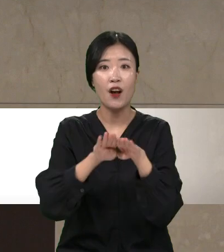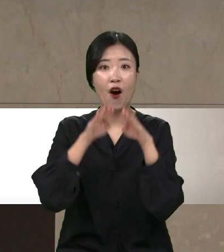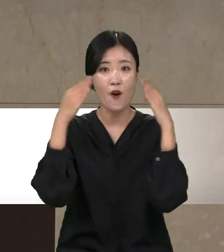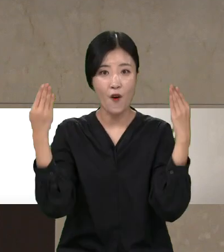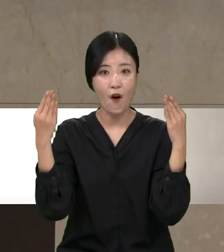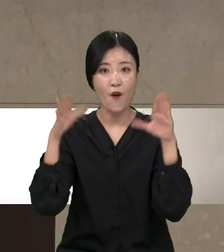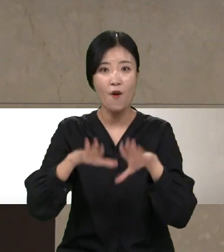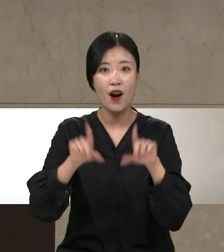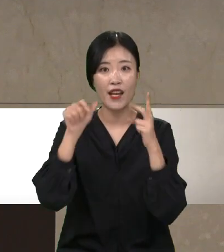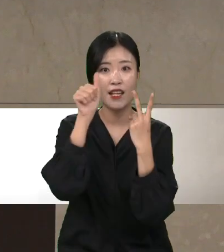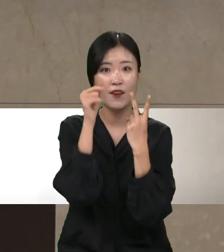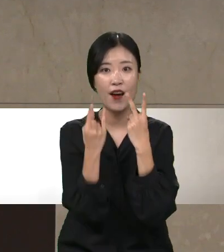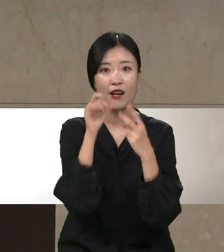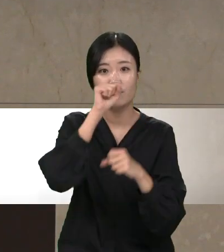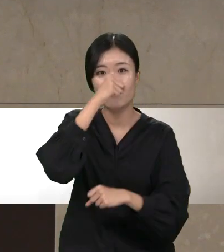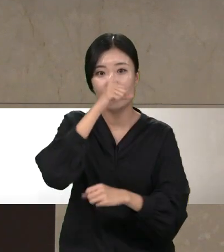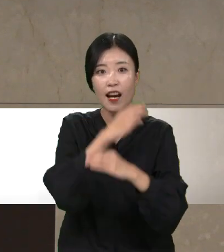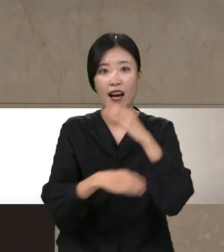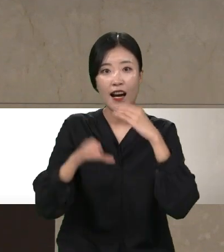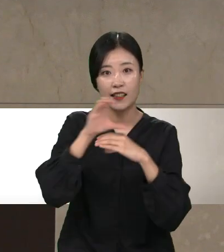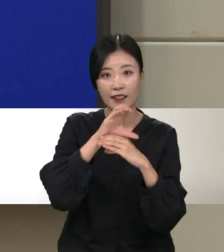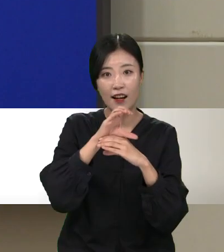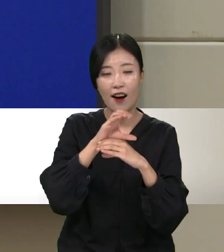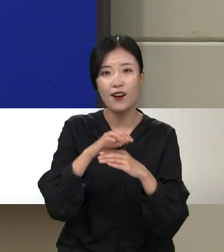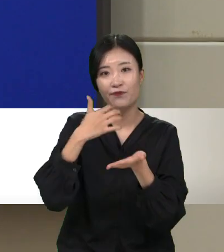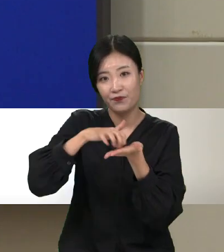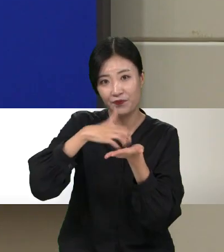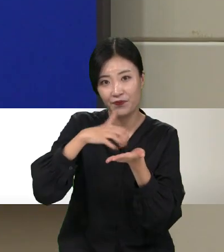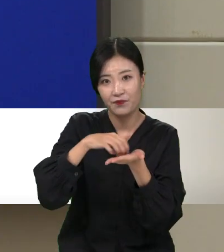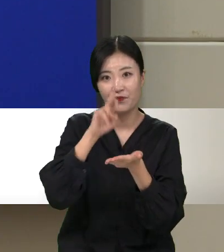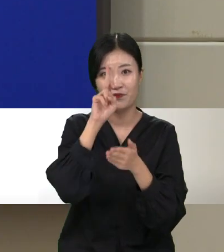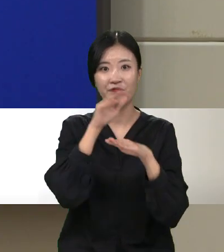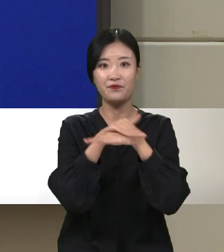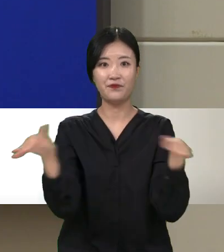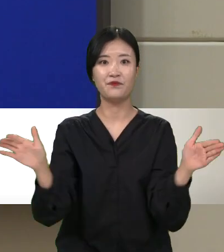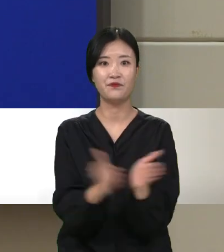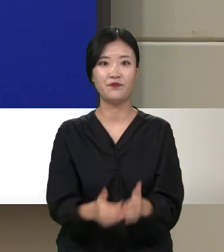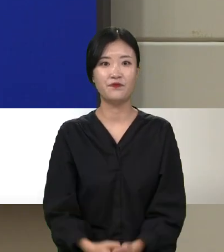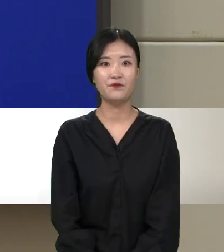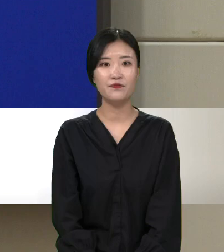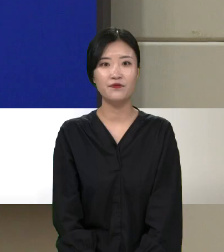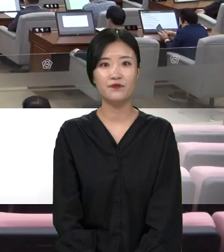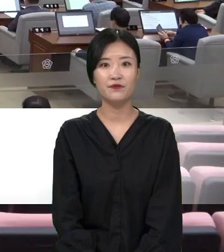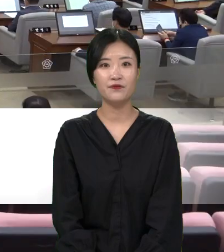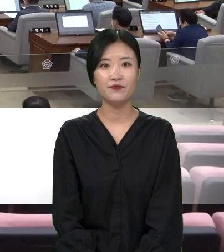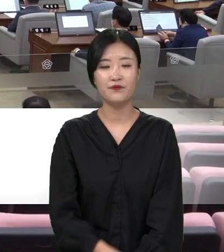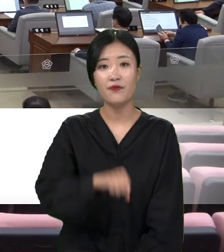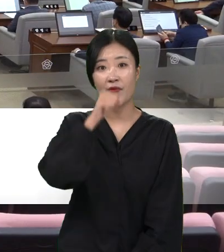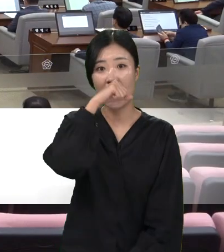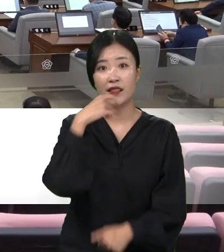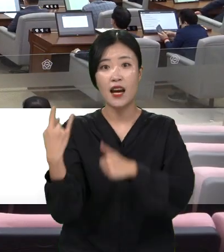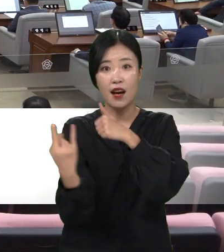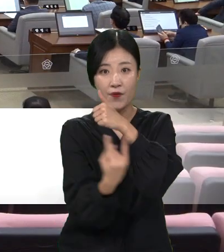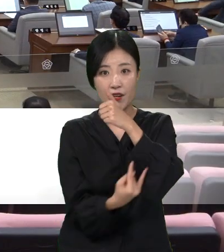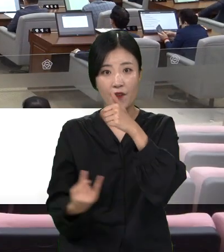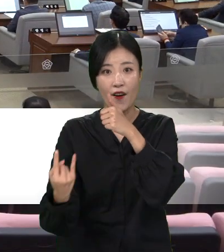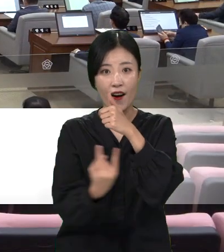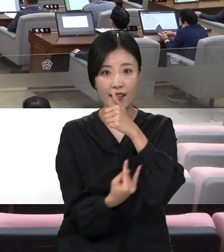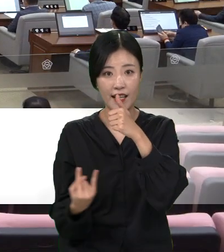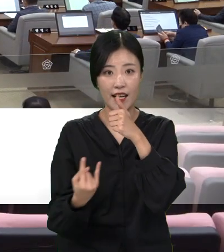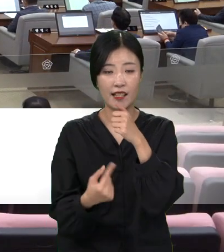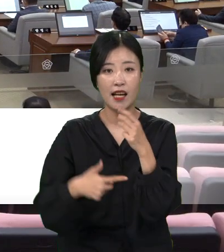열고 올해 제 2 회 추가경정 예산안 을 비롯한 12건의 안건을 처리했습니다 예산결산특별위원회